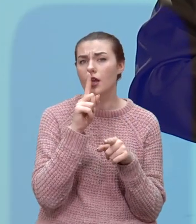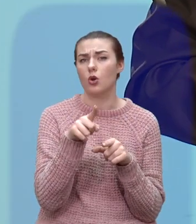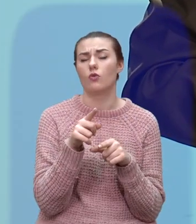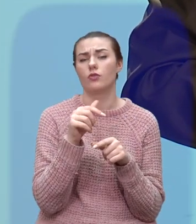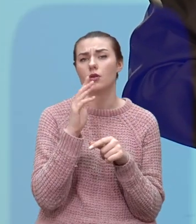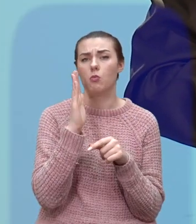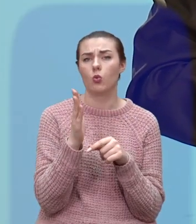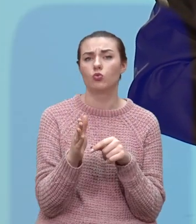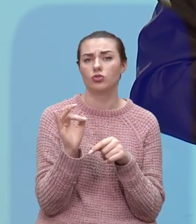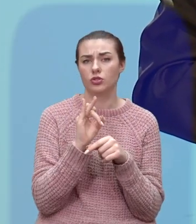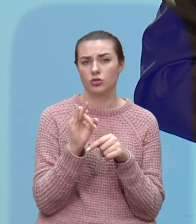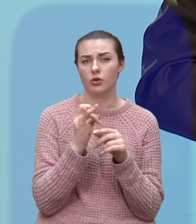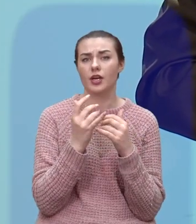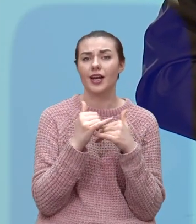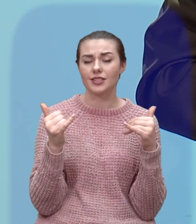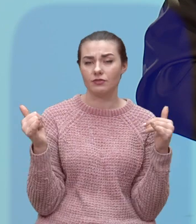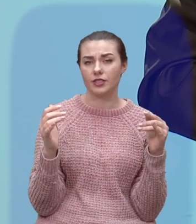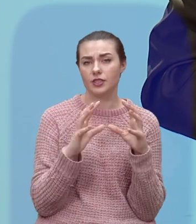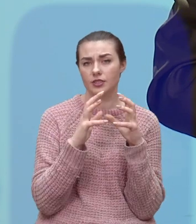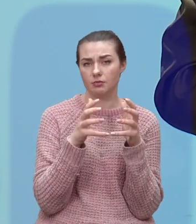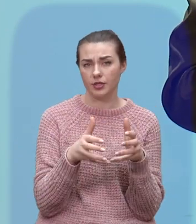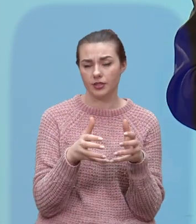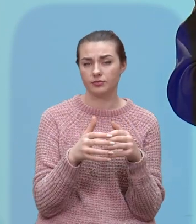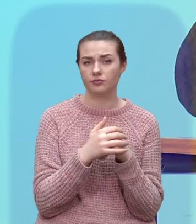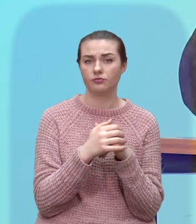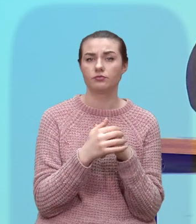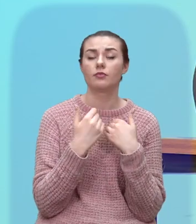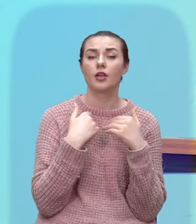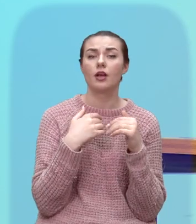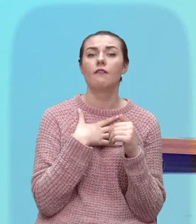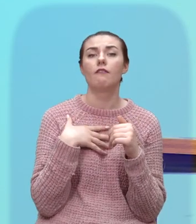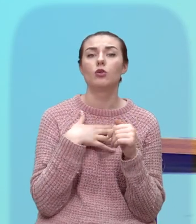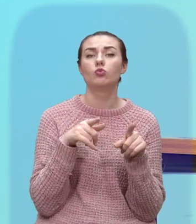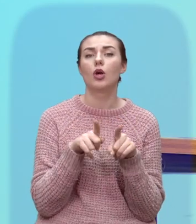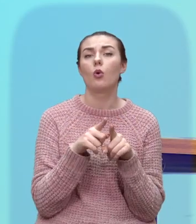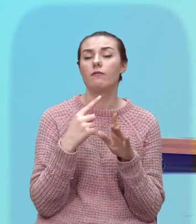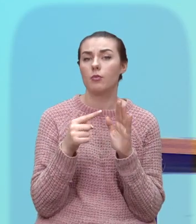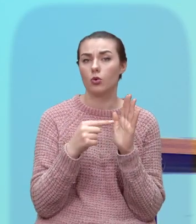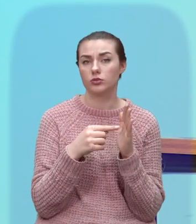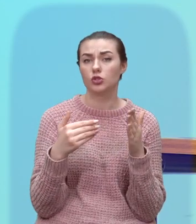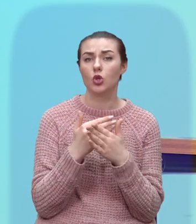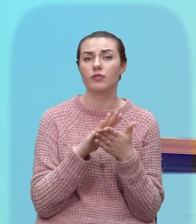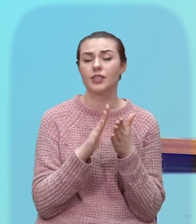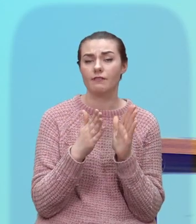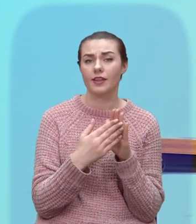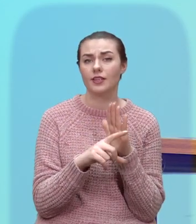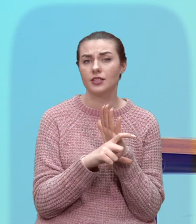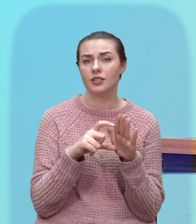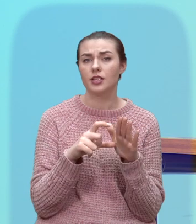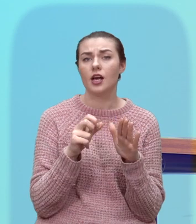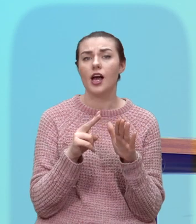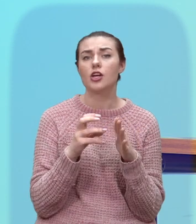отдаленную перспективу истории развития планета земля меня волнует такой вопрос новозаветные тексты